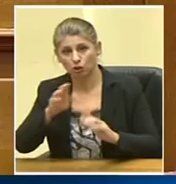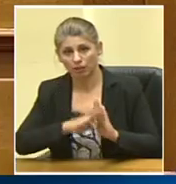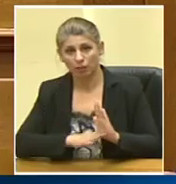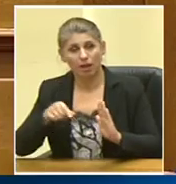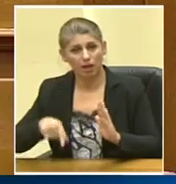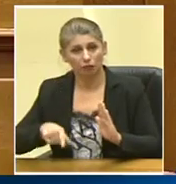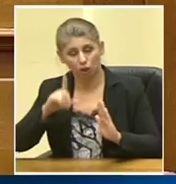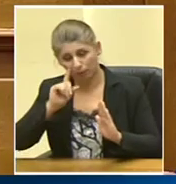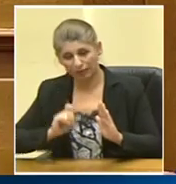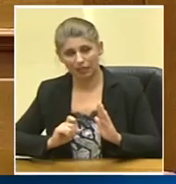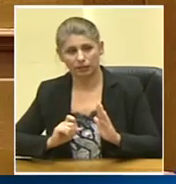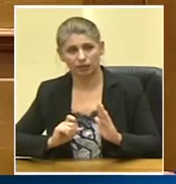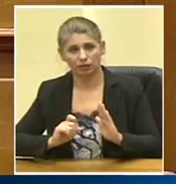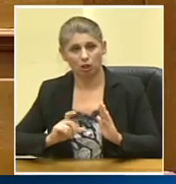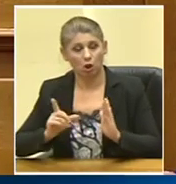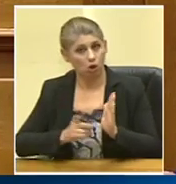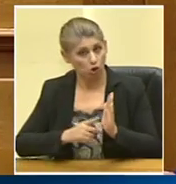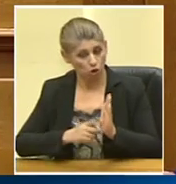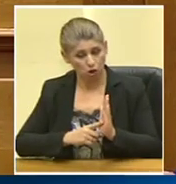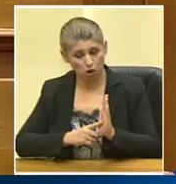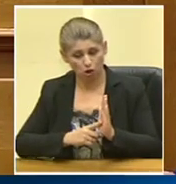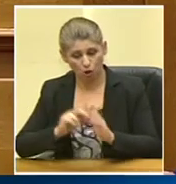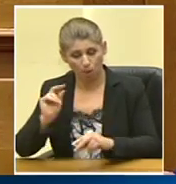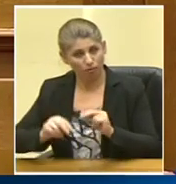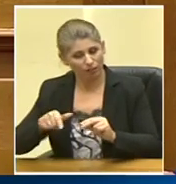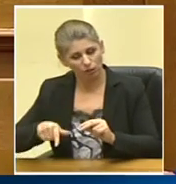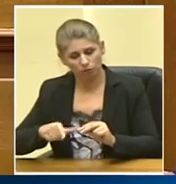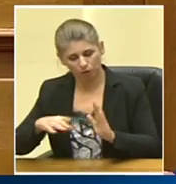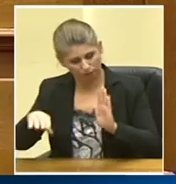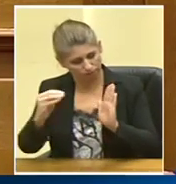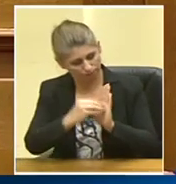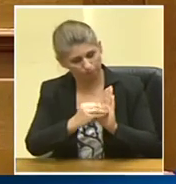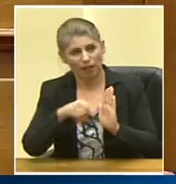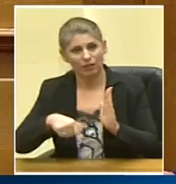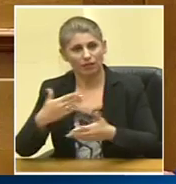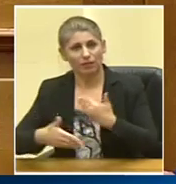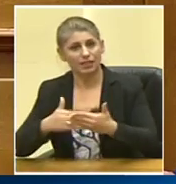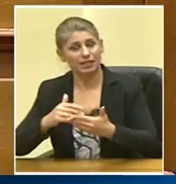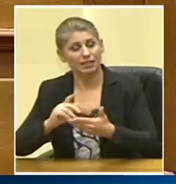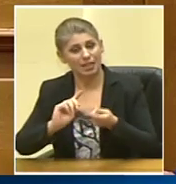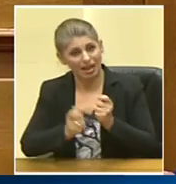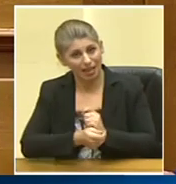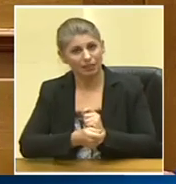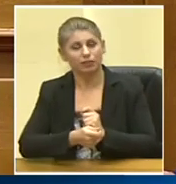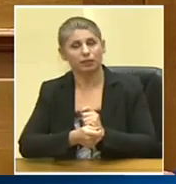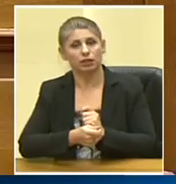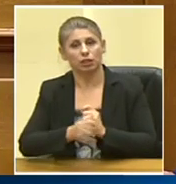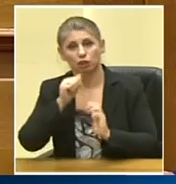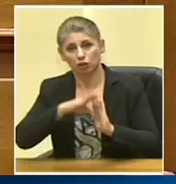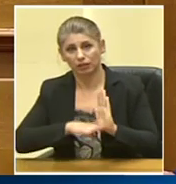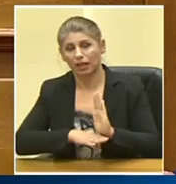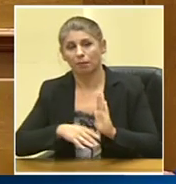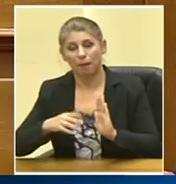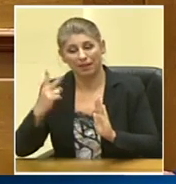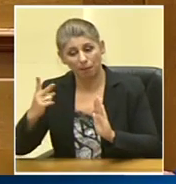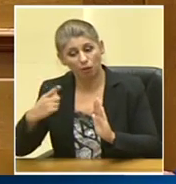αυτό επιτάσσει ο νομοθέτης που έχει ορίσει αυτή τη διαδικασία, να μπορεί να αλλάξει το Σύνταγμα μετά από δύο διαφορετικές